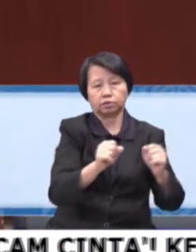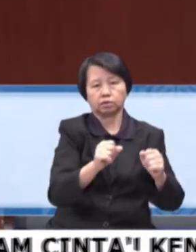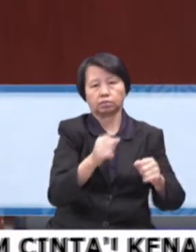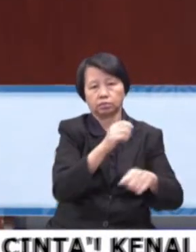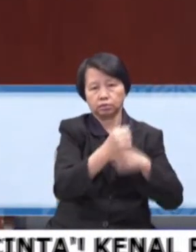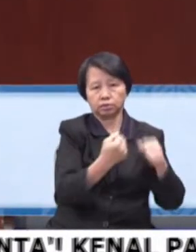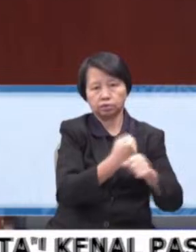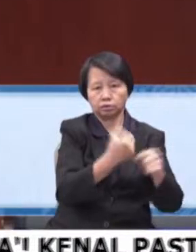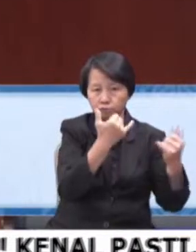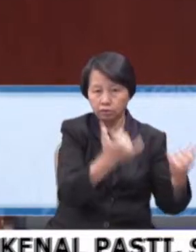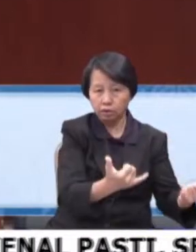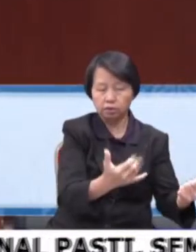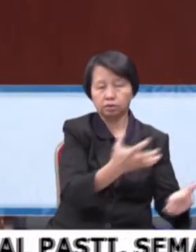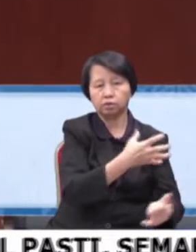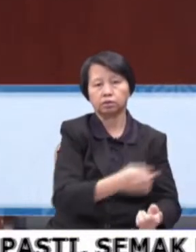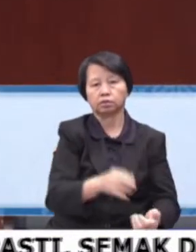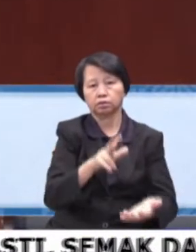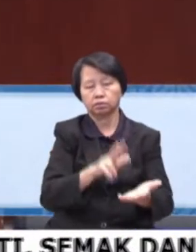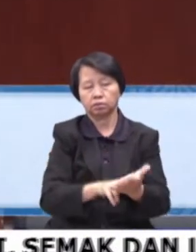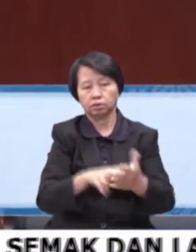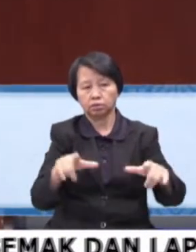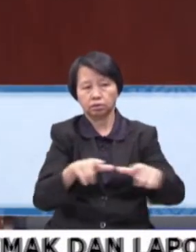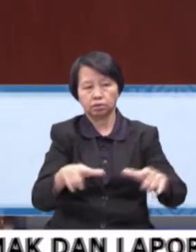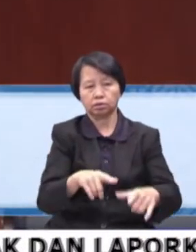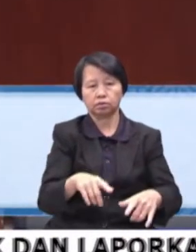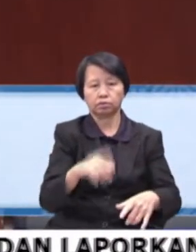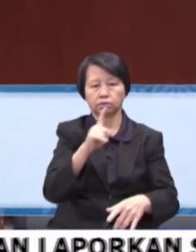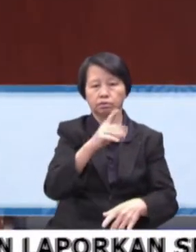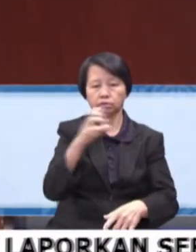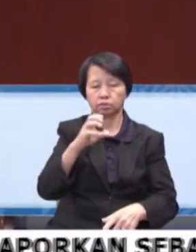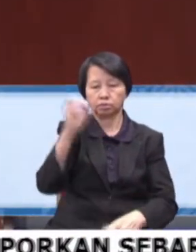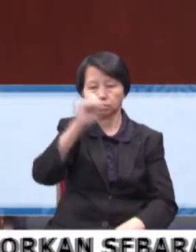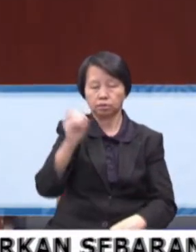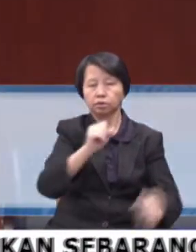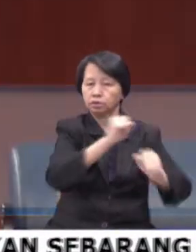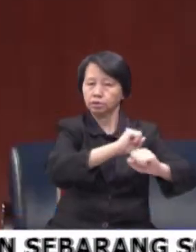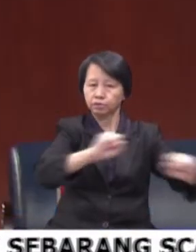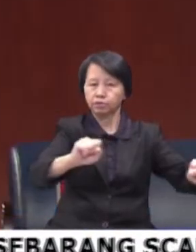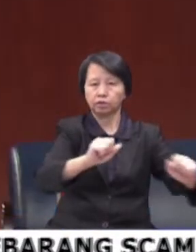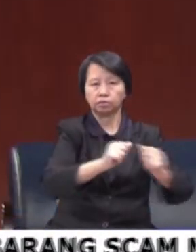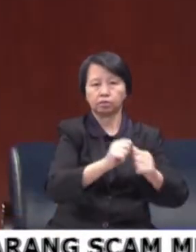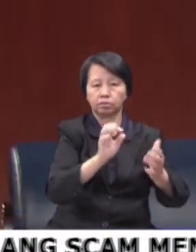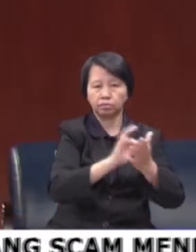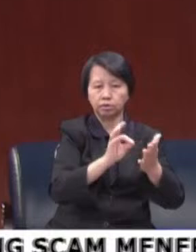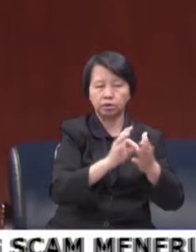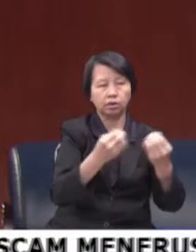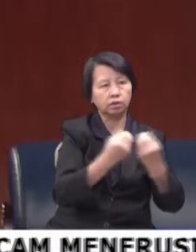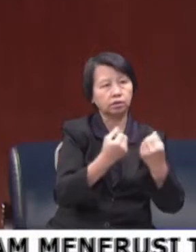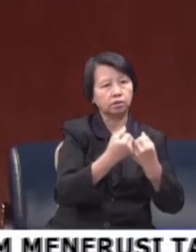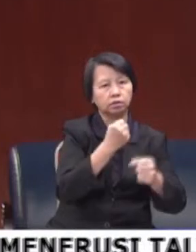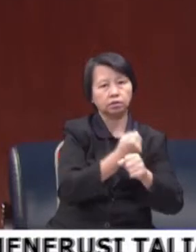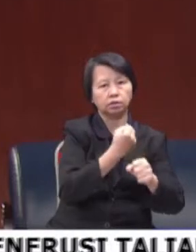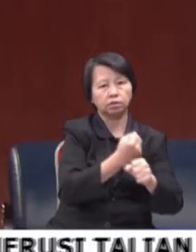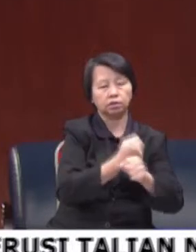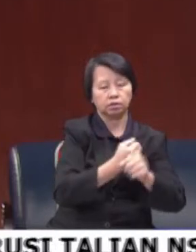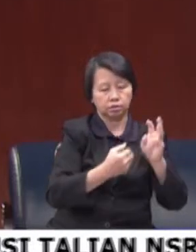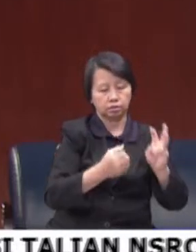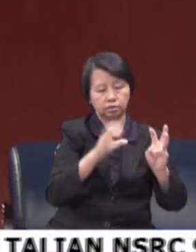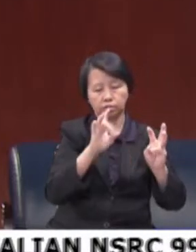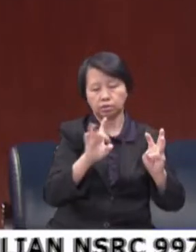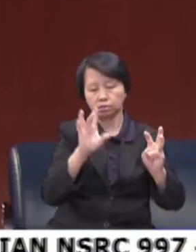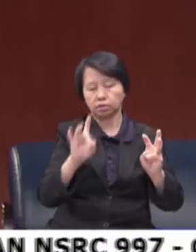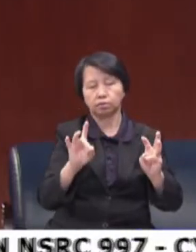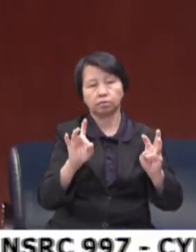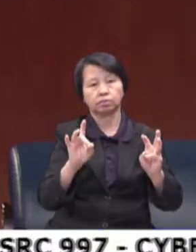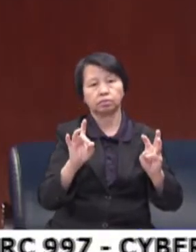semester dan status pesanan adalah status-status Siak dengan bilangan kecil sebanyak 688